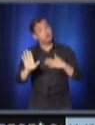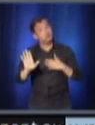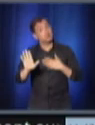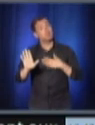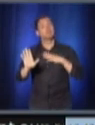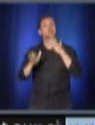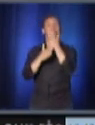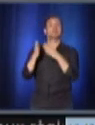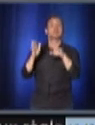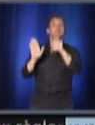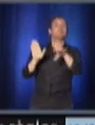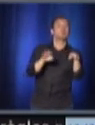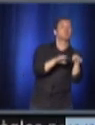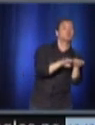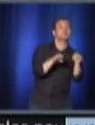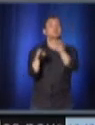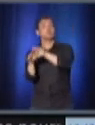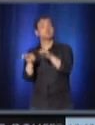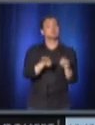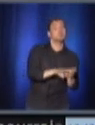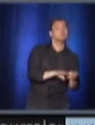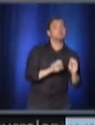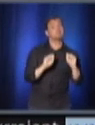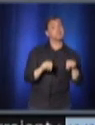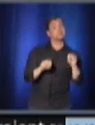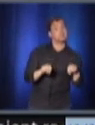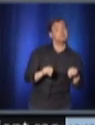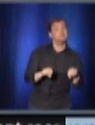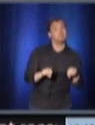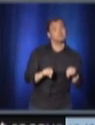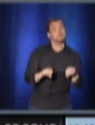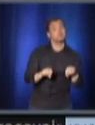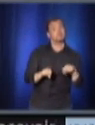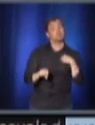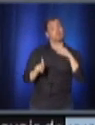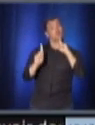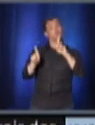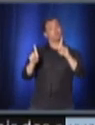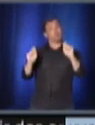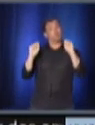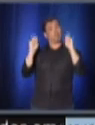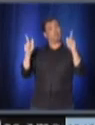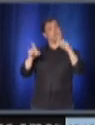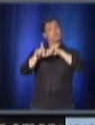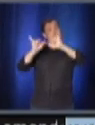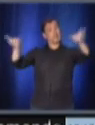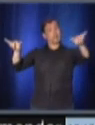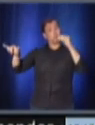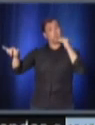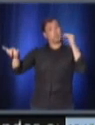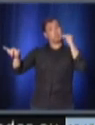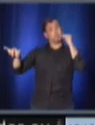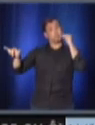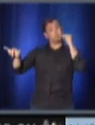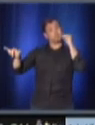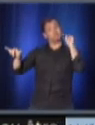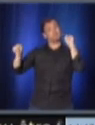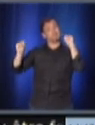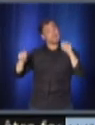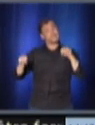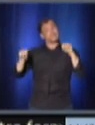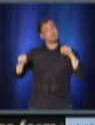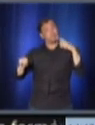si les gens ne respectent pas les consignes. Et je pourrais même dire aux Québécois et aux Québécoises de retourner à la maison si c'était nécessaire.